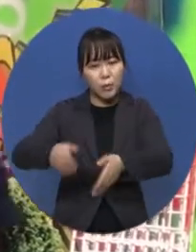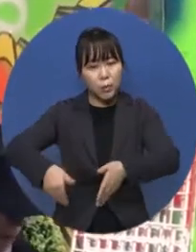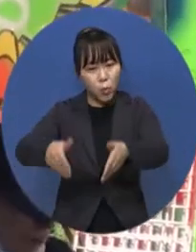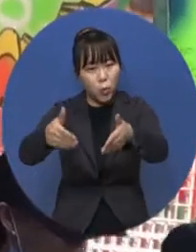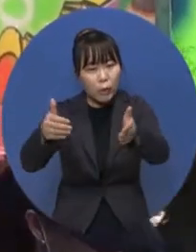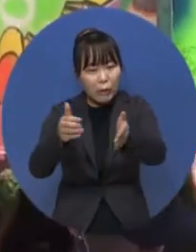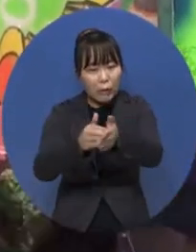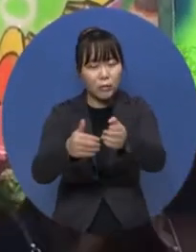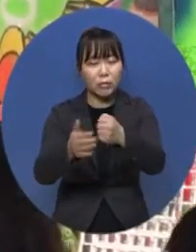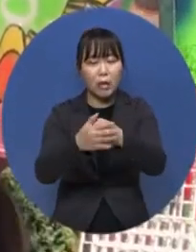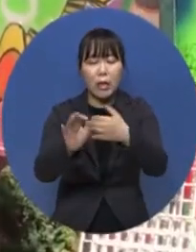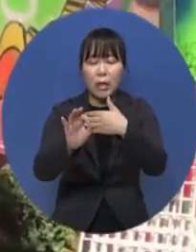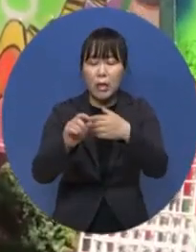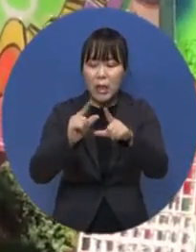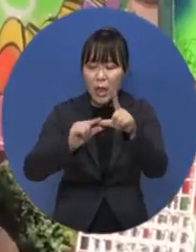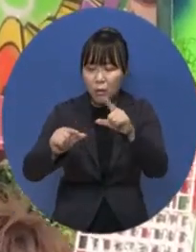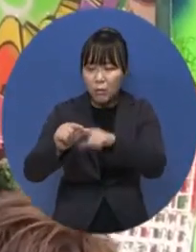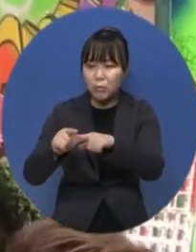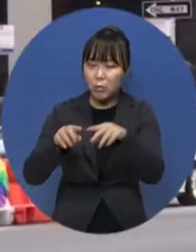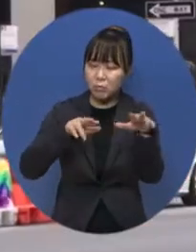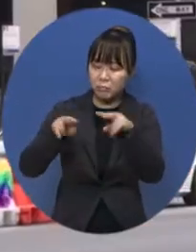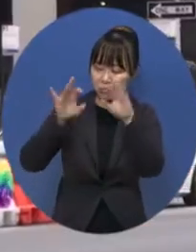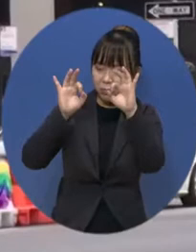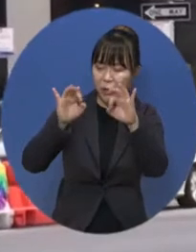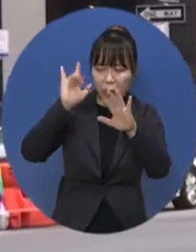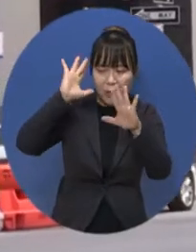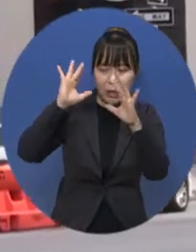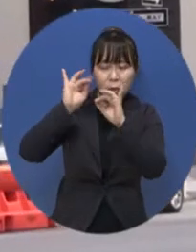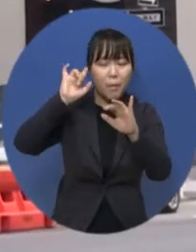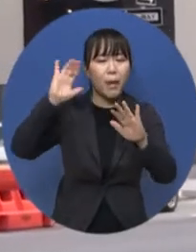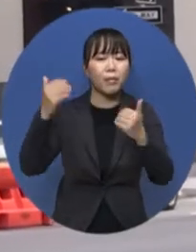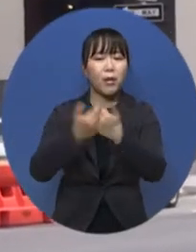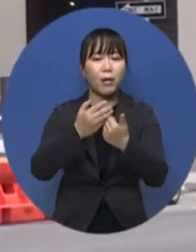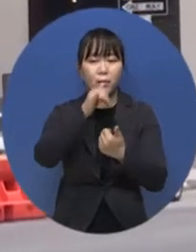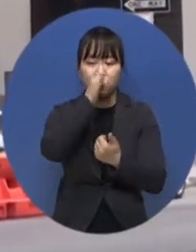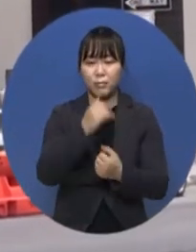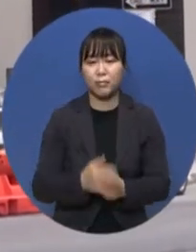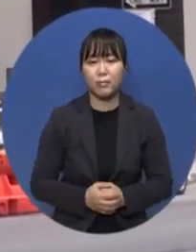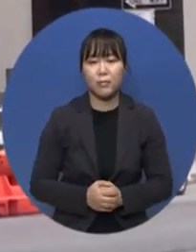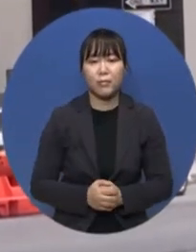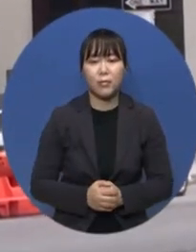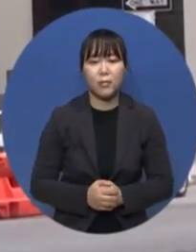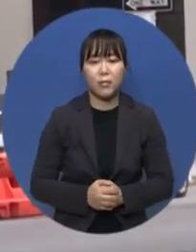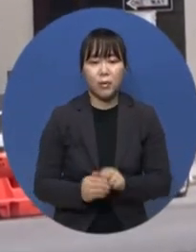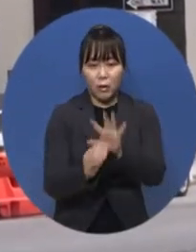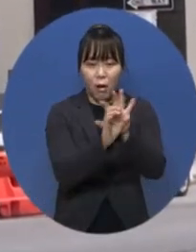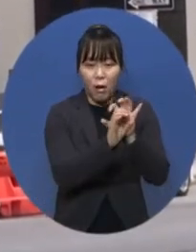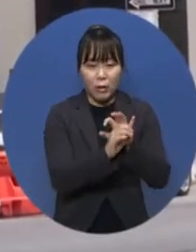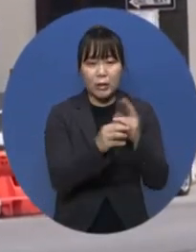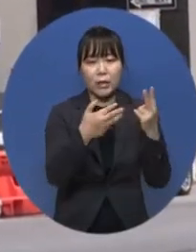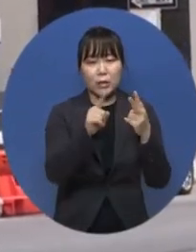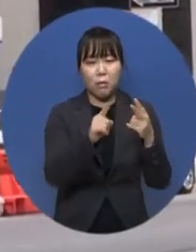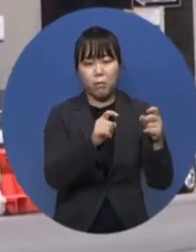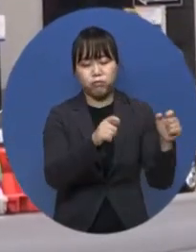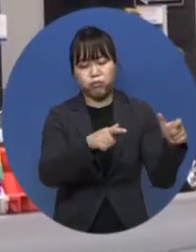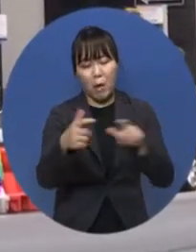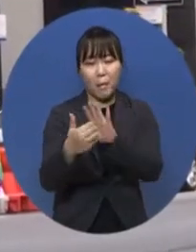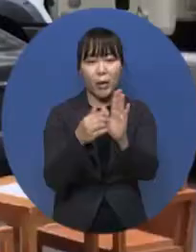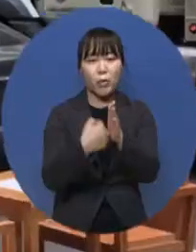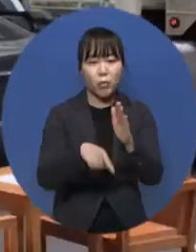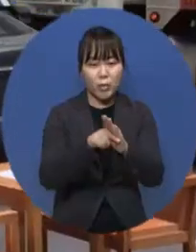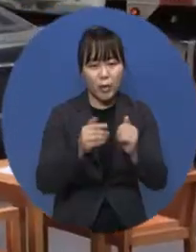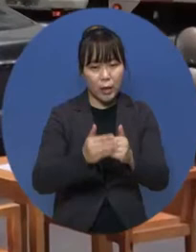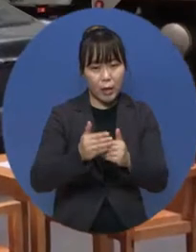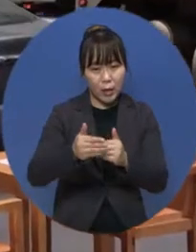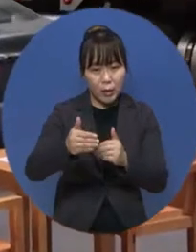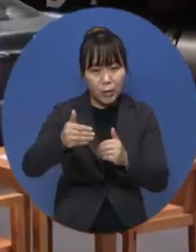일부 업소들로 이 상황을 바라보는 찬반 시선이 엇갈리고 있습니다. 코로나19 2차 확산을 막기 위해 단계별 경제